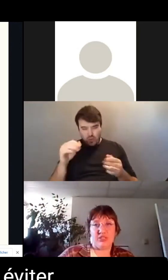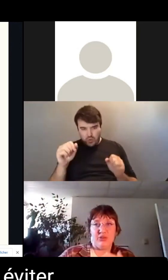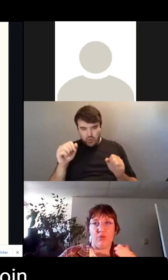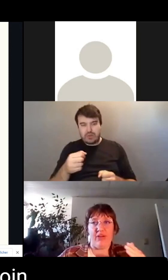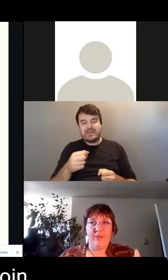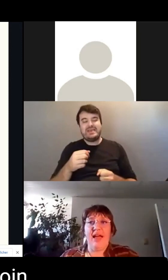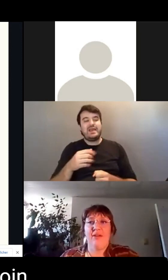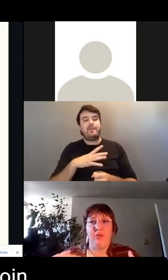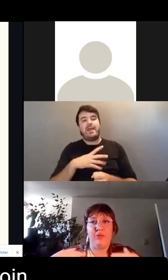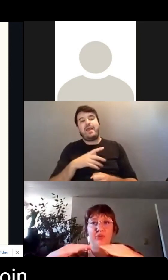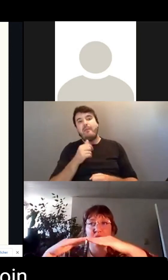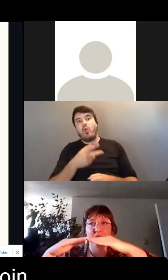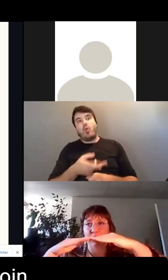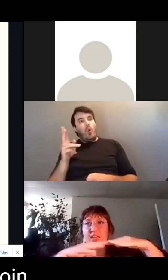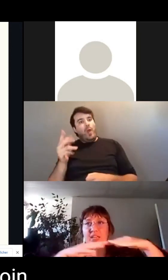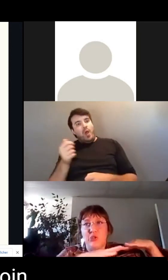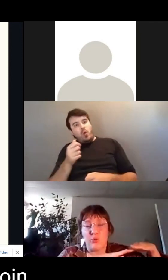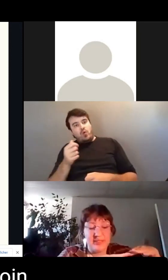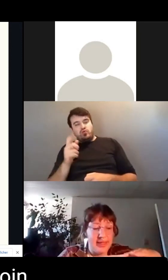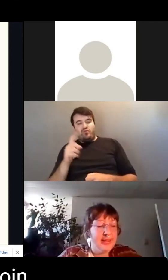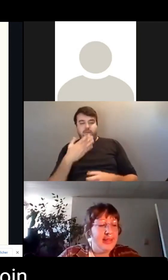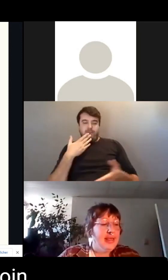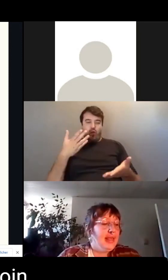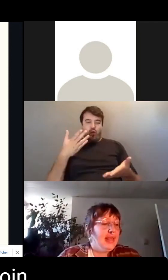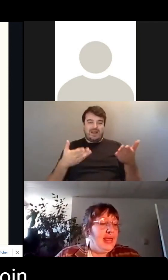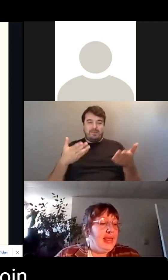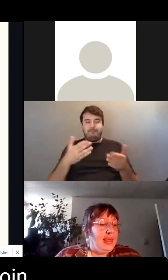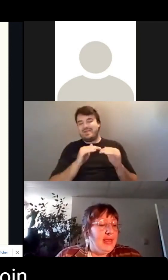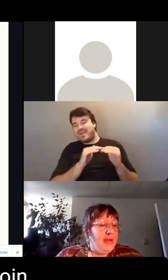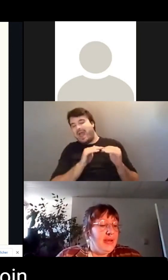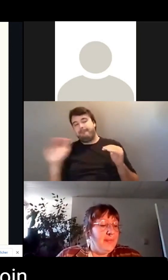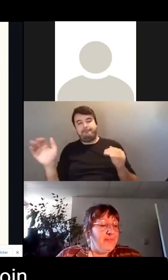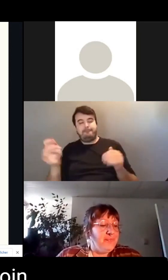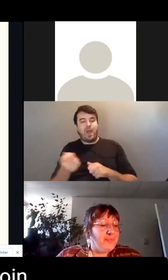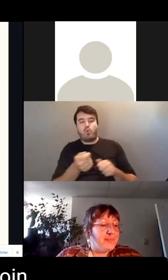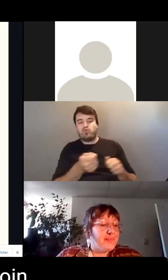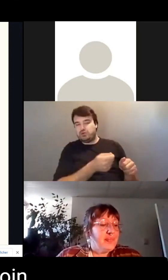les arroser. Donc, vraiment, elle va avoir besoin d'un arrosage constant et